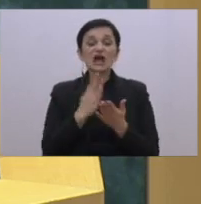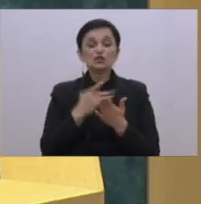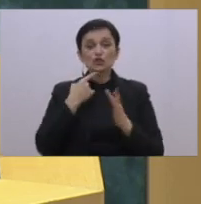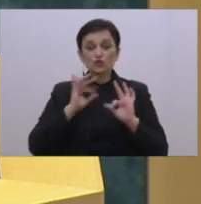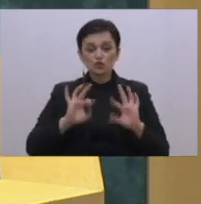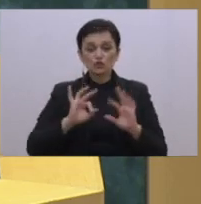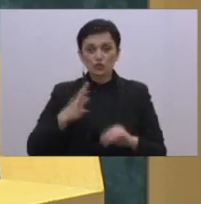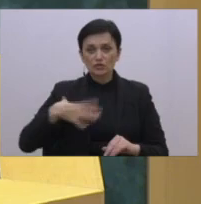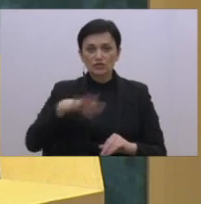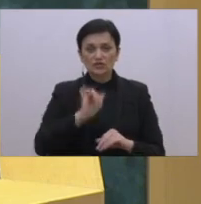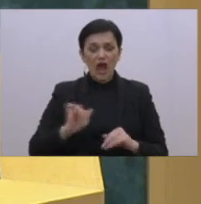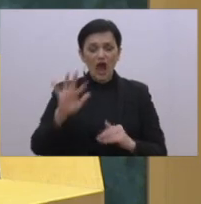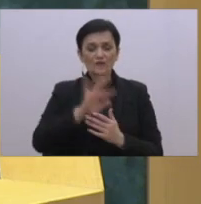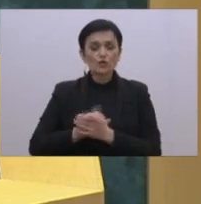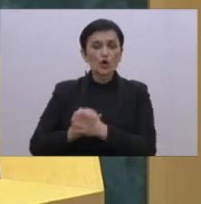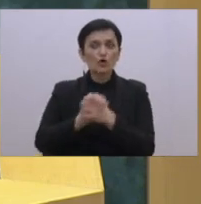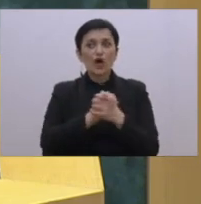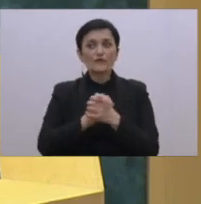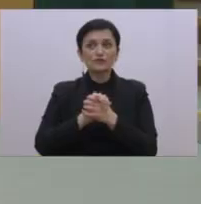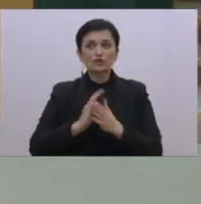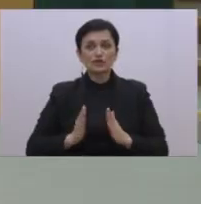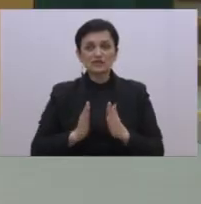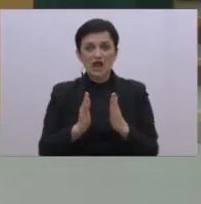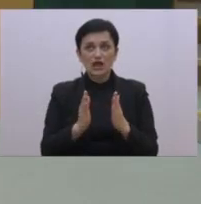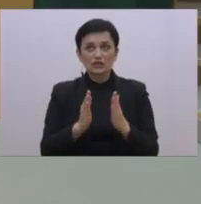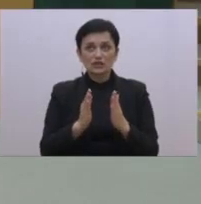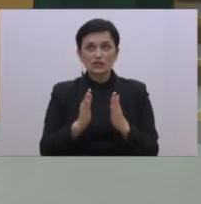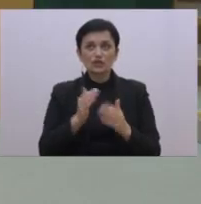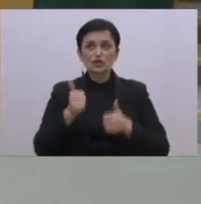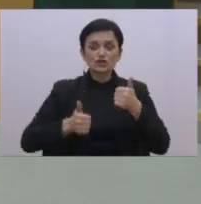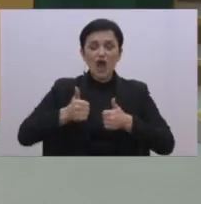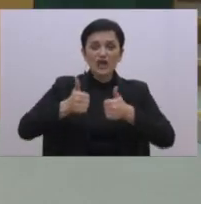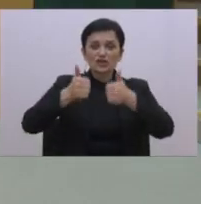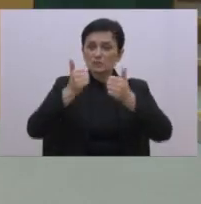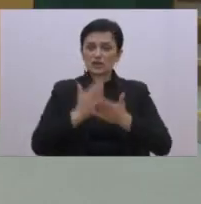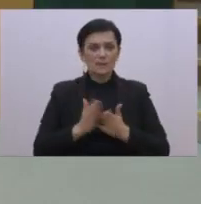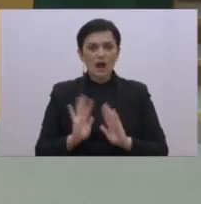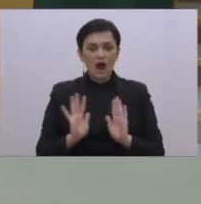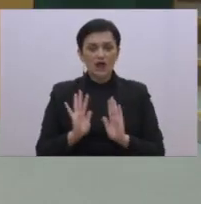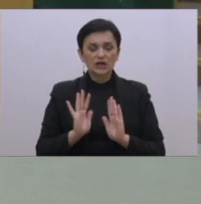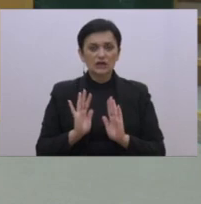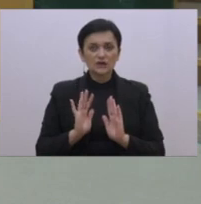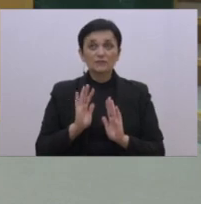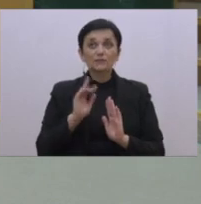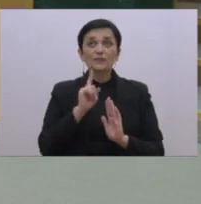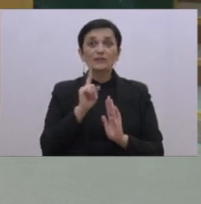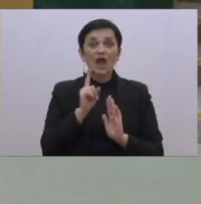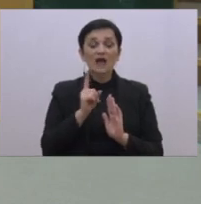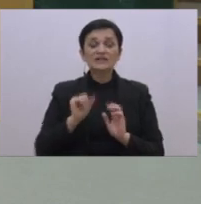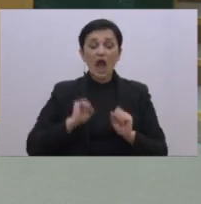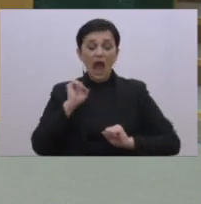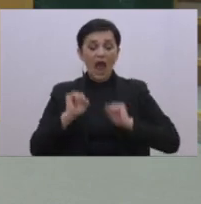აღინიშნოს, რომ საქართველოს ევროკავშირის გზაზე არ არის ეჯიბრება. წინ რის წარმოჩენასაც